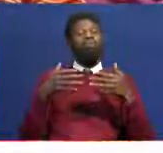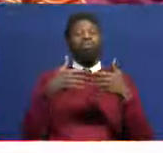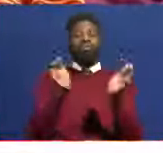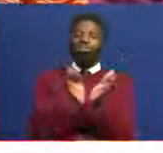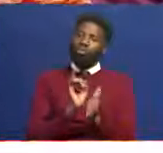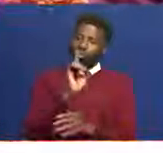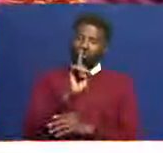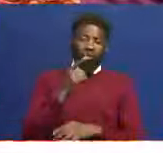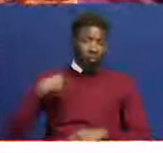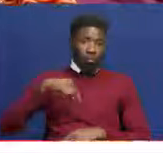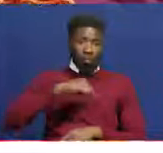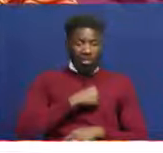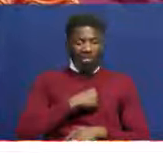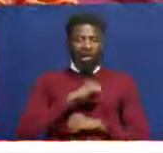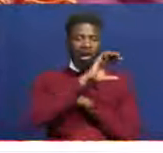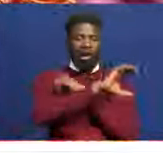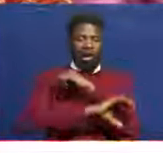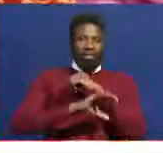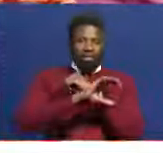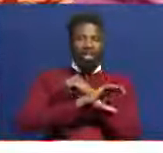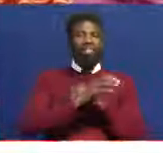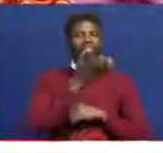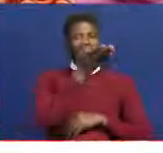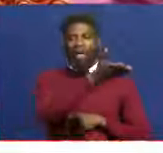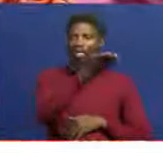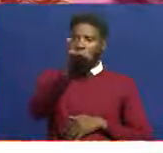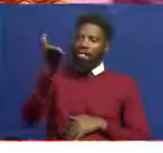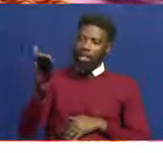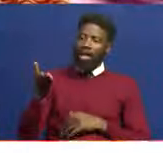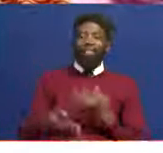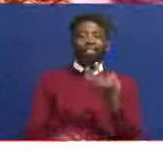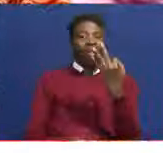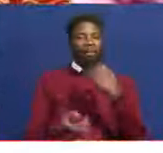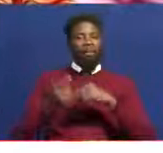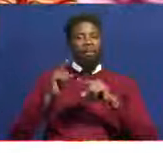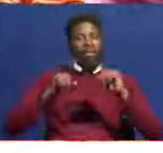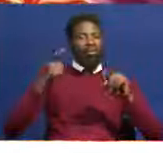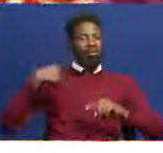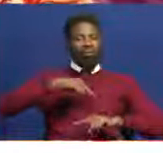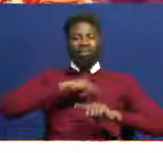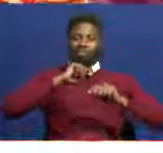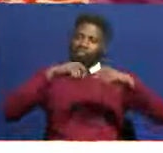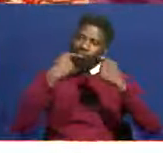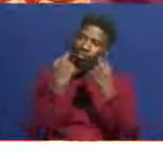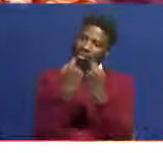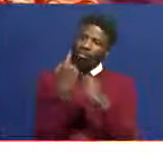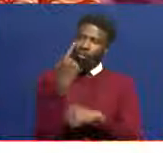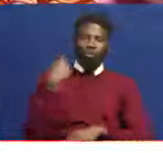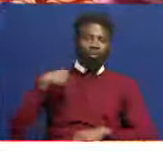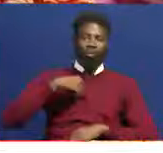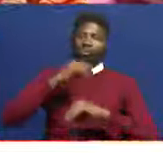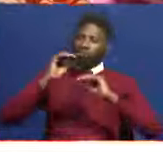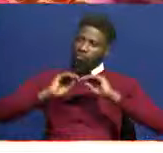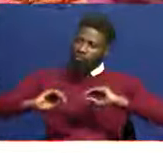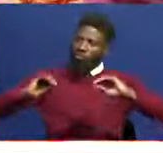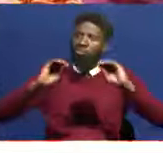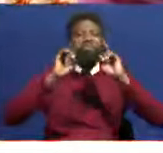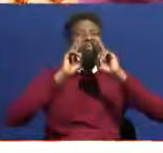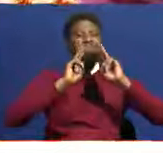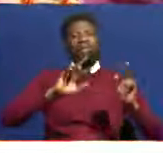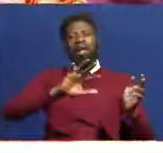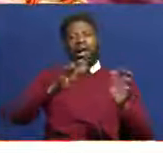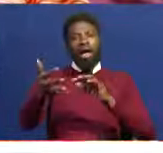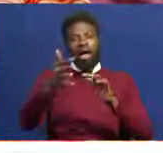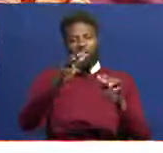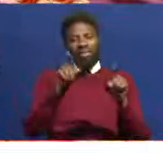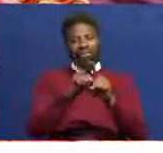tatu, sisi zote ni jamii moja, tunawaeleza hao upande wa amani na ile muhimu ya amani